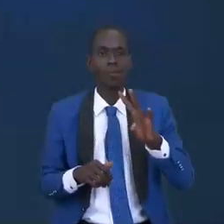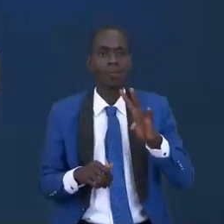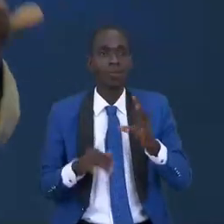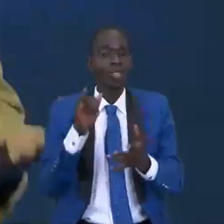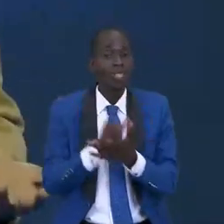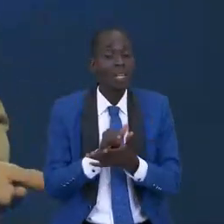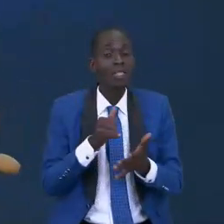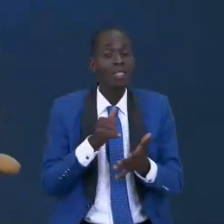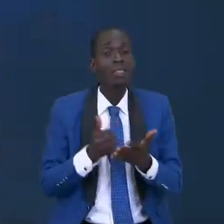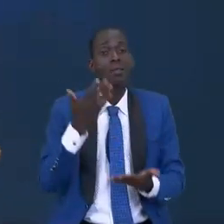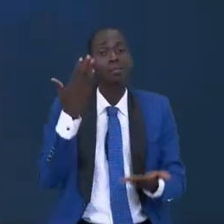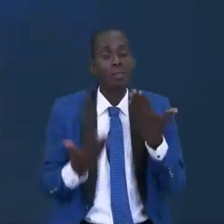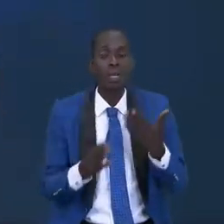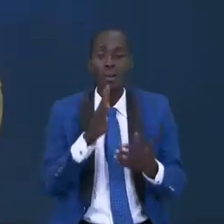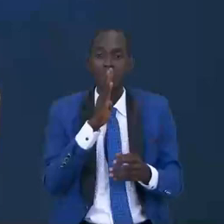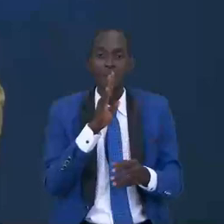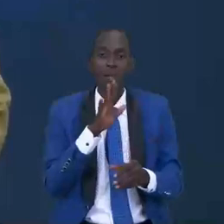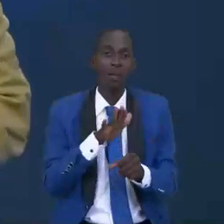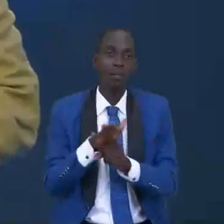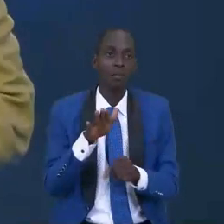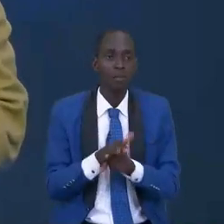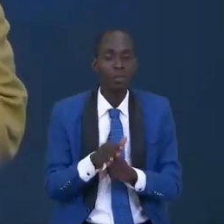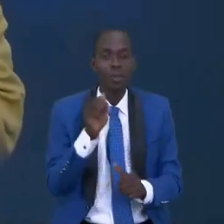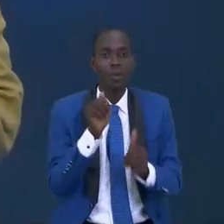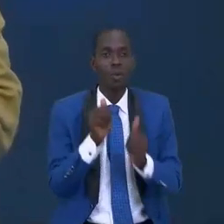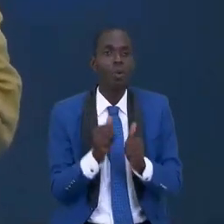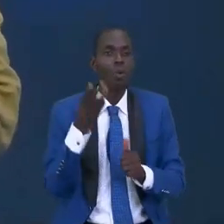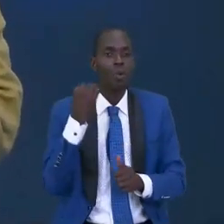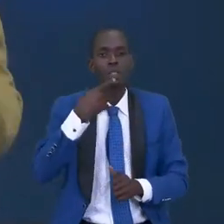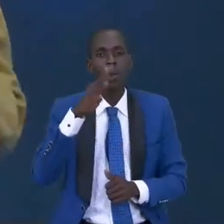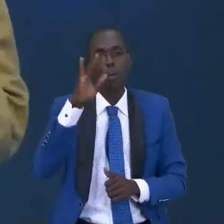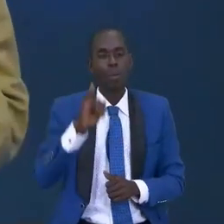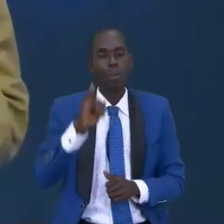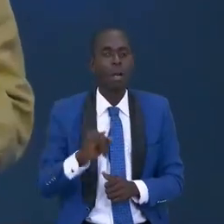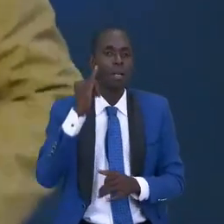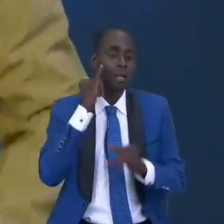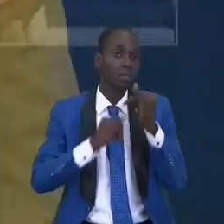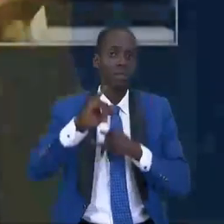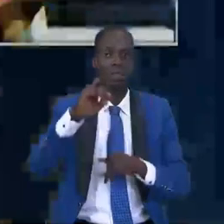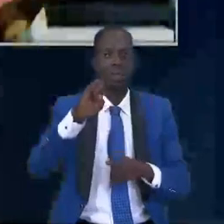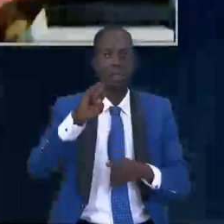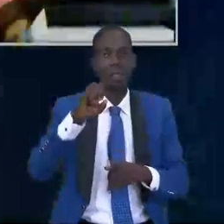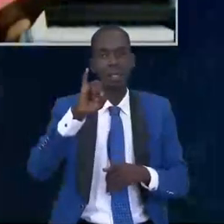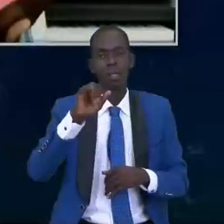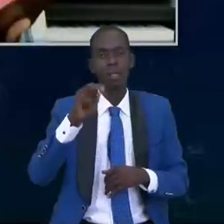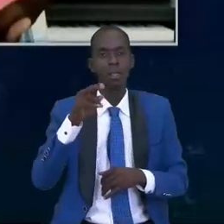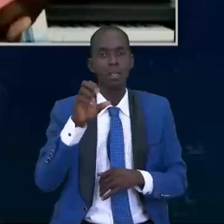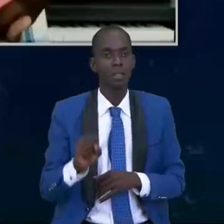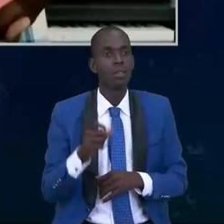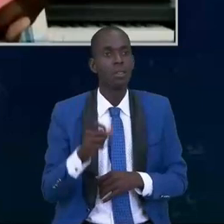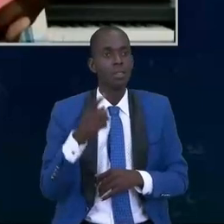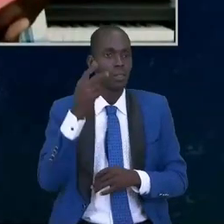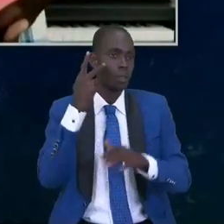Afin que s'accomplisse ce qui avait été annoncé par Esaïe le